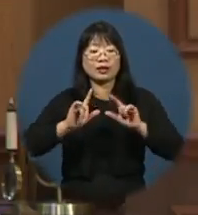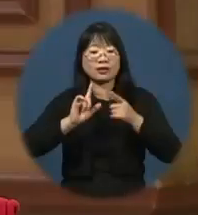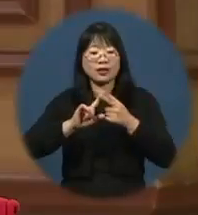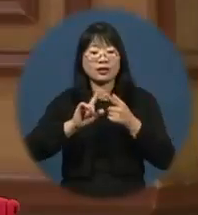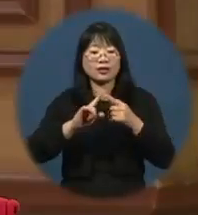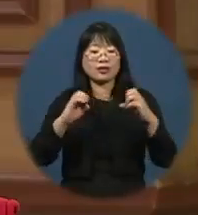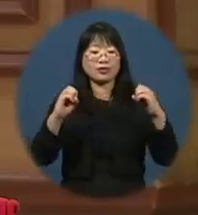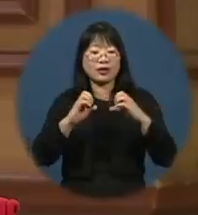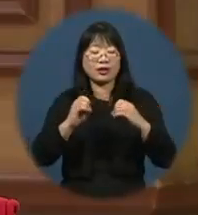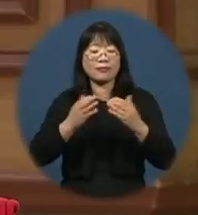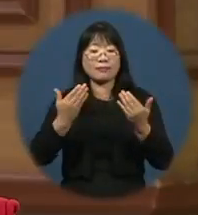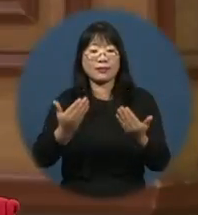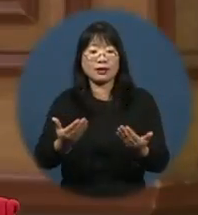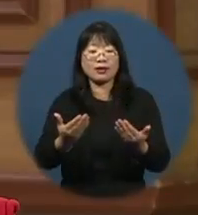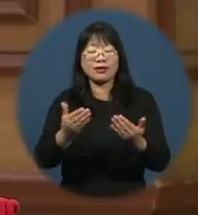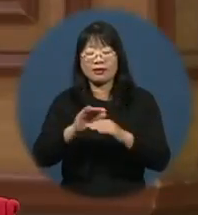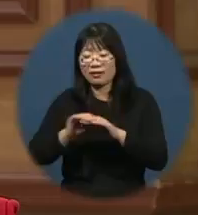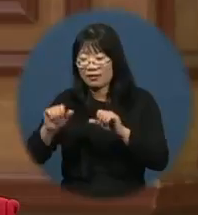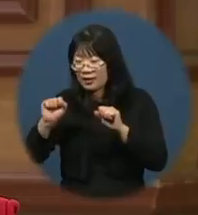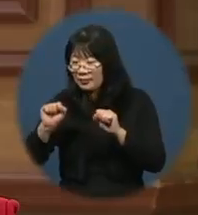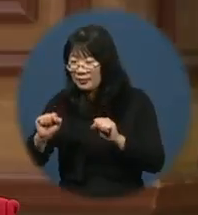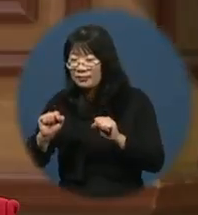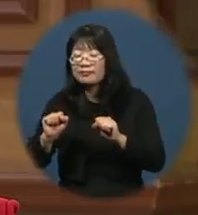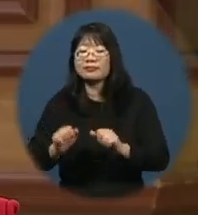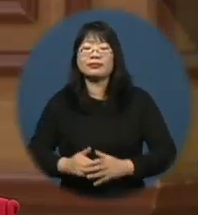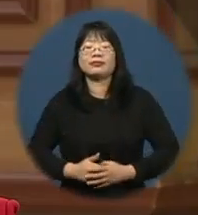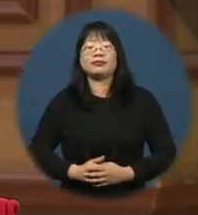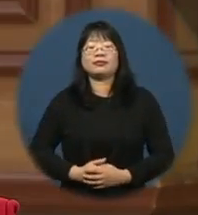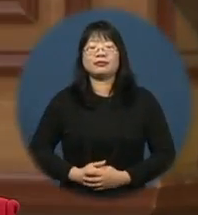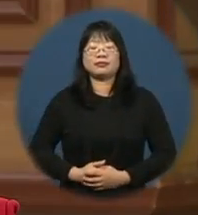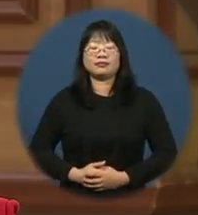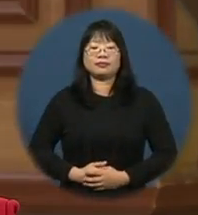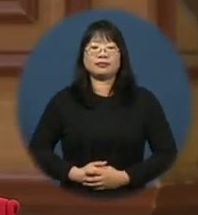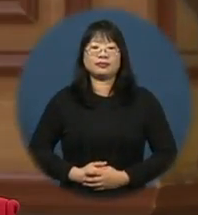어서 오십시오. 네, 반갑습니다. 안녕하십니까.